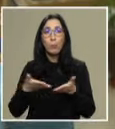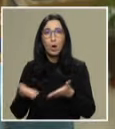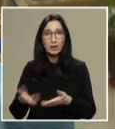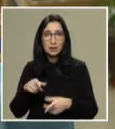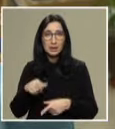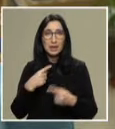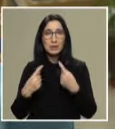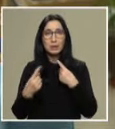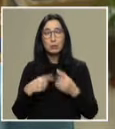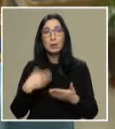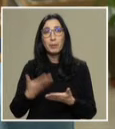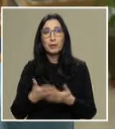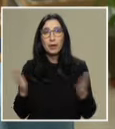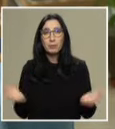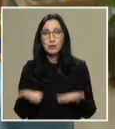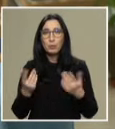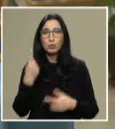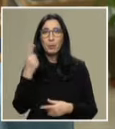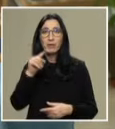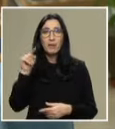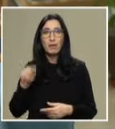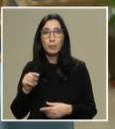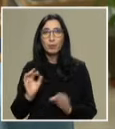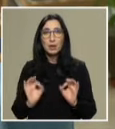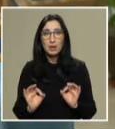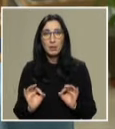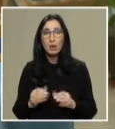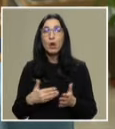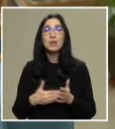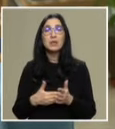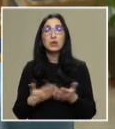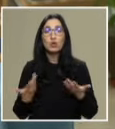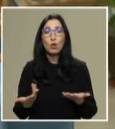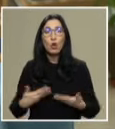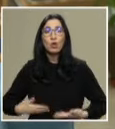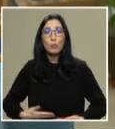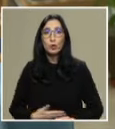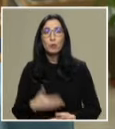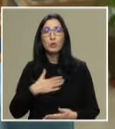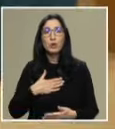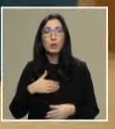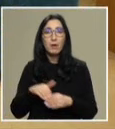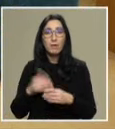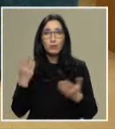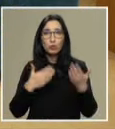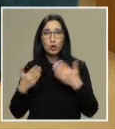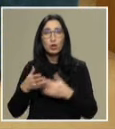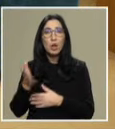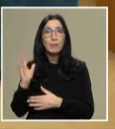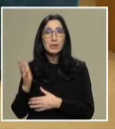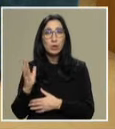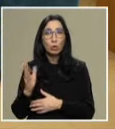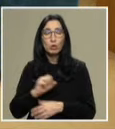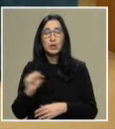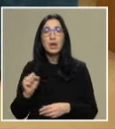дискусия. Предлагам да започнем с първия въпрос, а именно защо е необходимо да има в училищата психолози